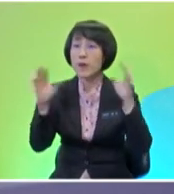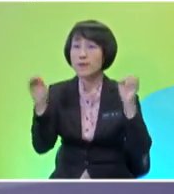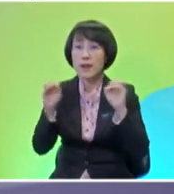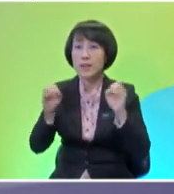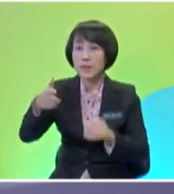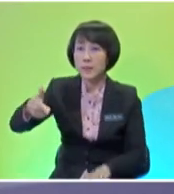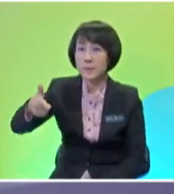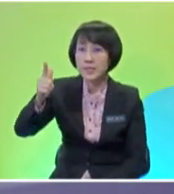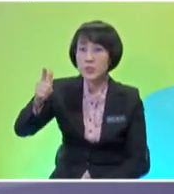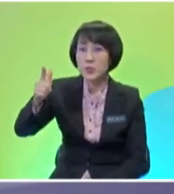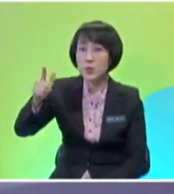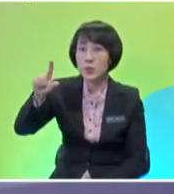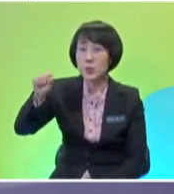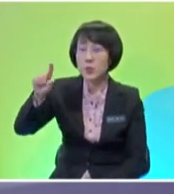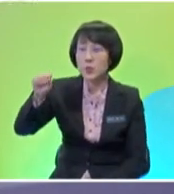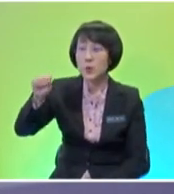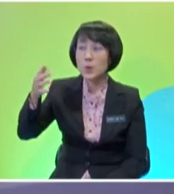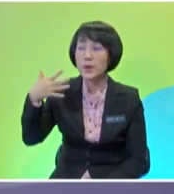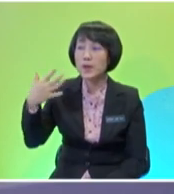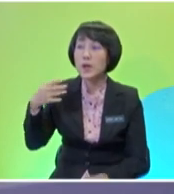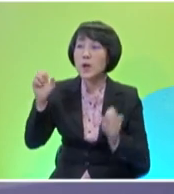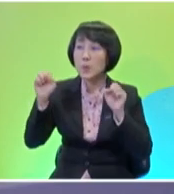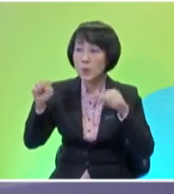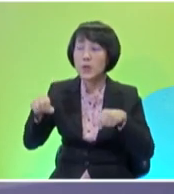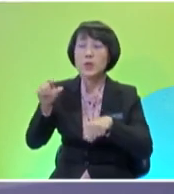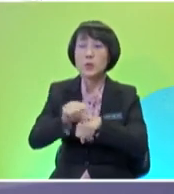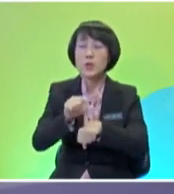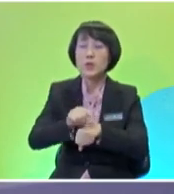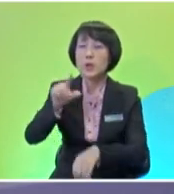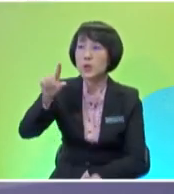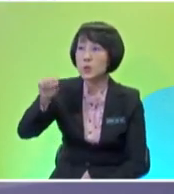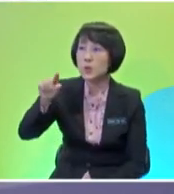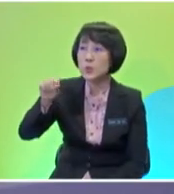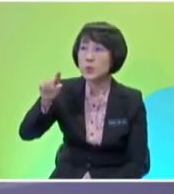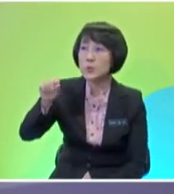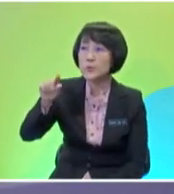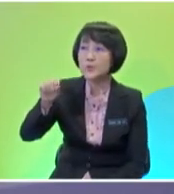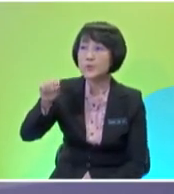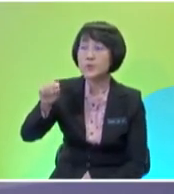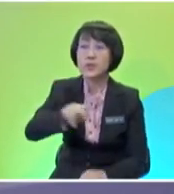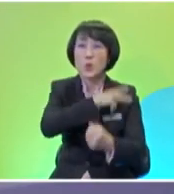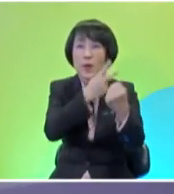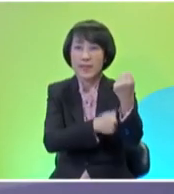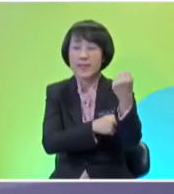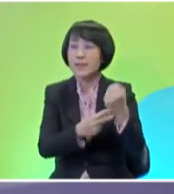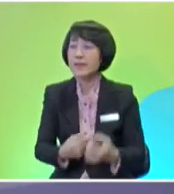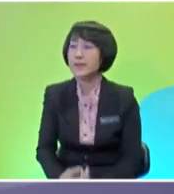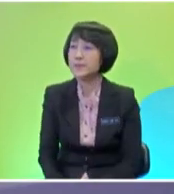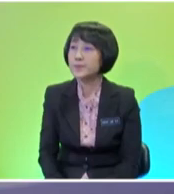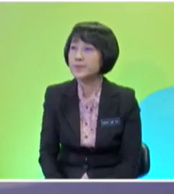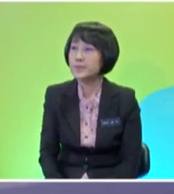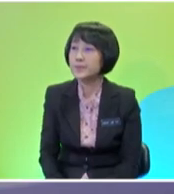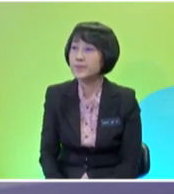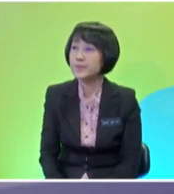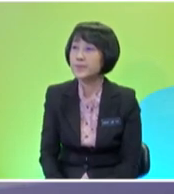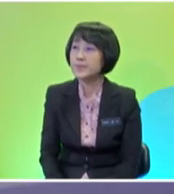mereka boleh gunakan glue sentuh ataupun contact glue lah. Okey, yang warna putih ke, yang warna jernih boleh. Okey, ataupun mereka boleh